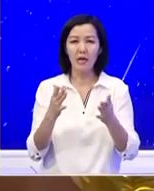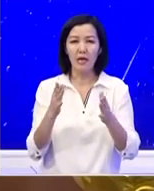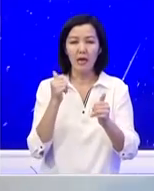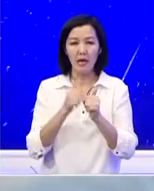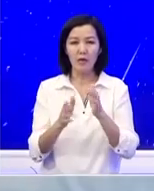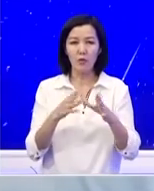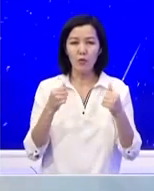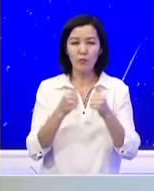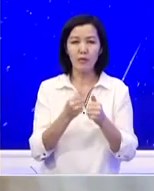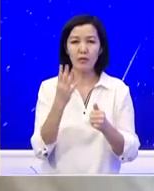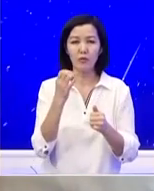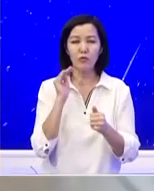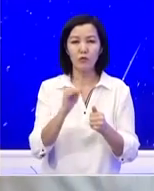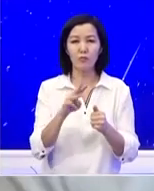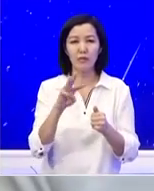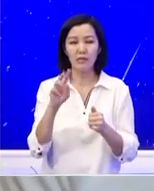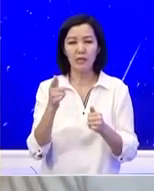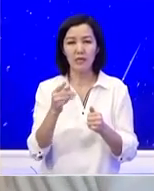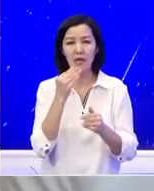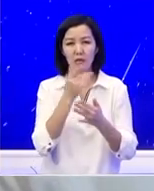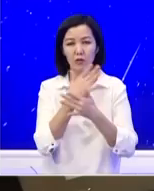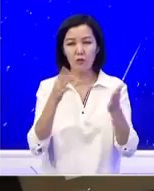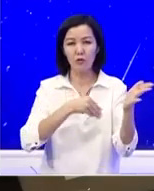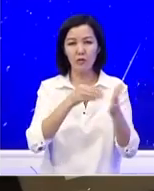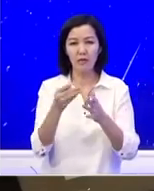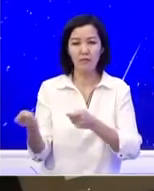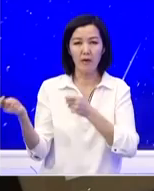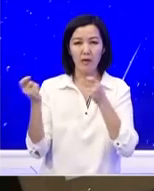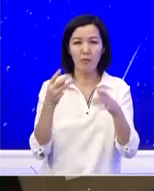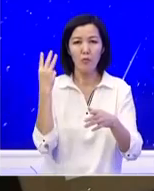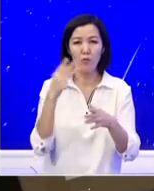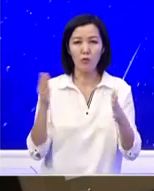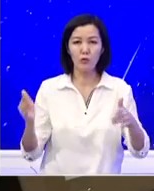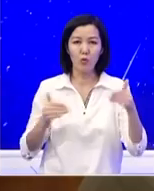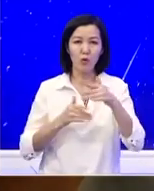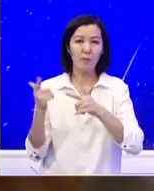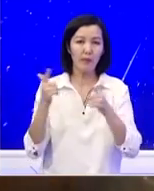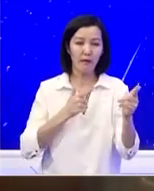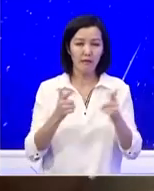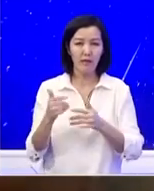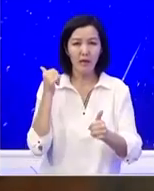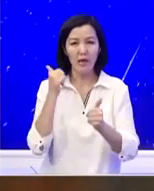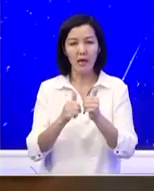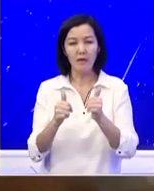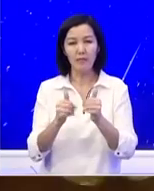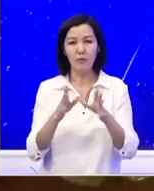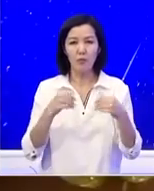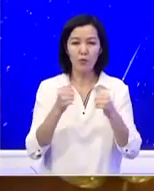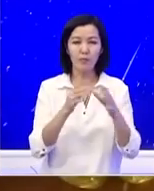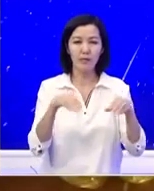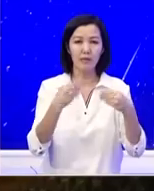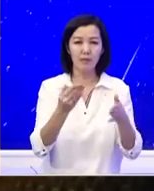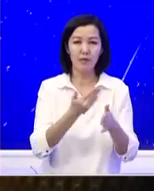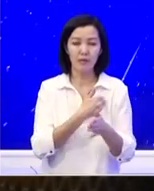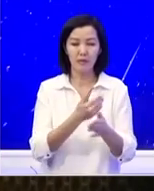сияқты жалпы құны 400 мың теңгені құрайтын азық түлік сатып алып, 30 қорап дайындады. Әрбірін мұқтаж жандарға таратпақ